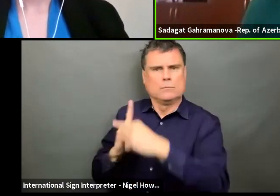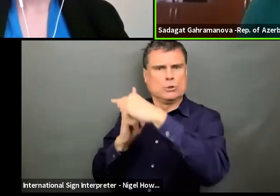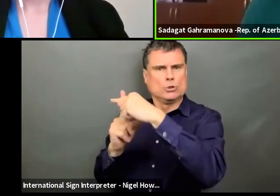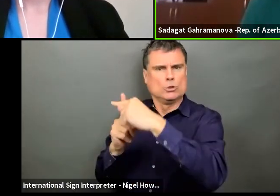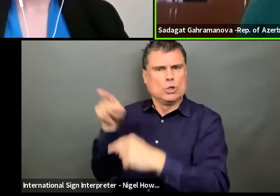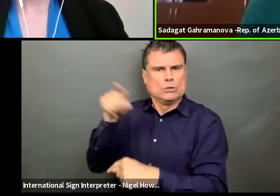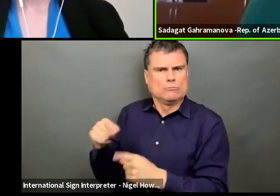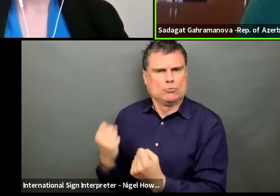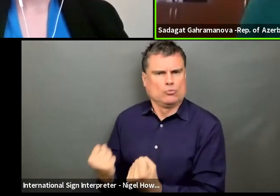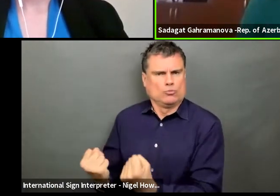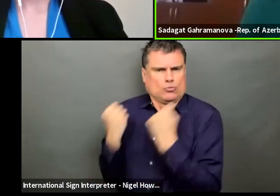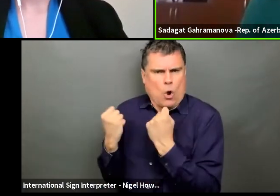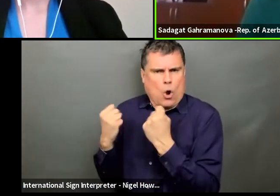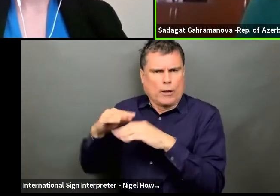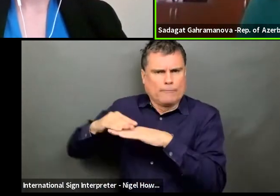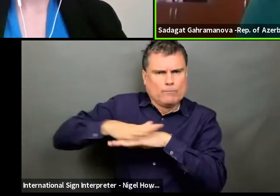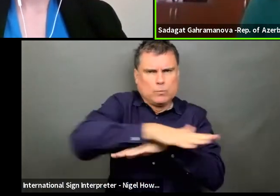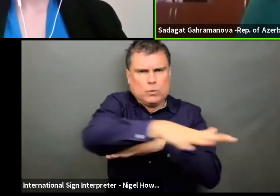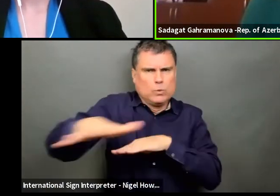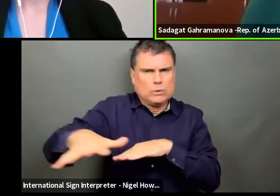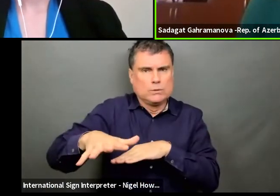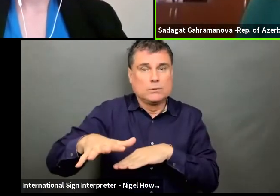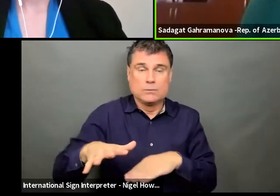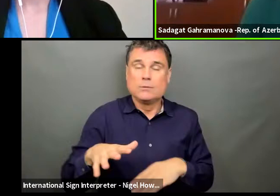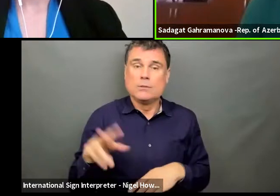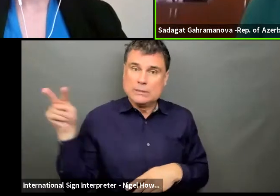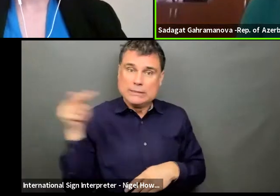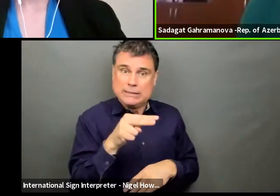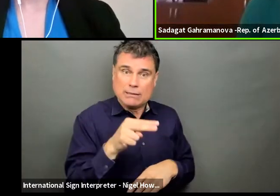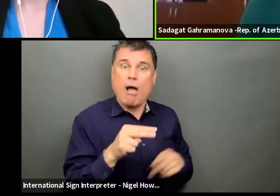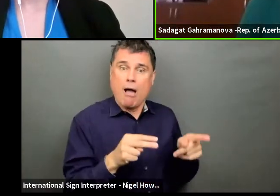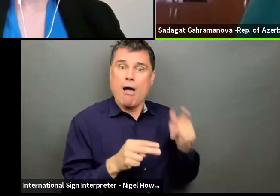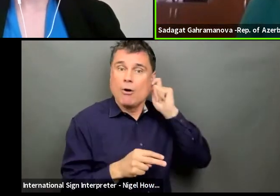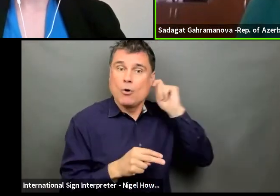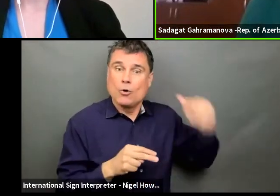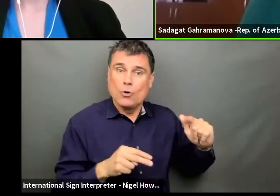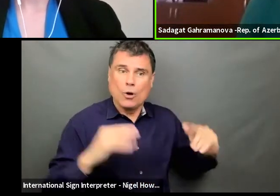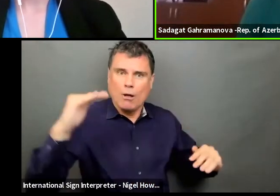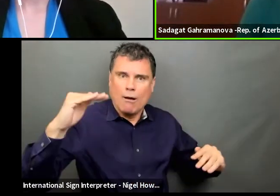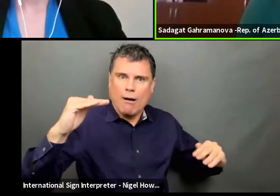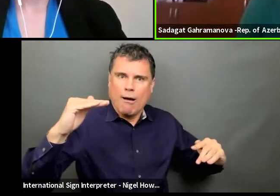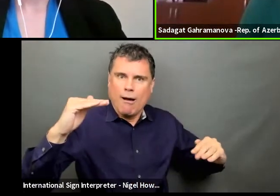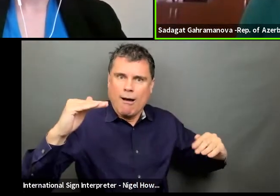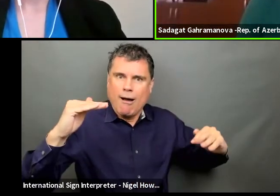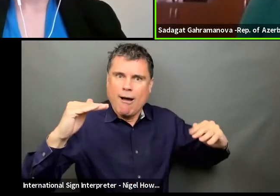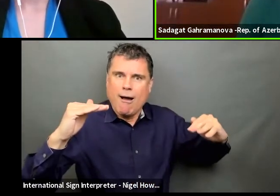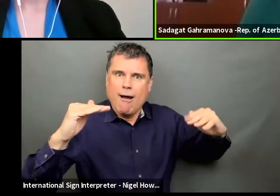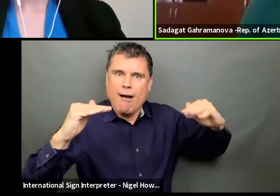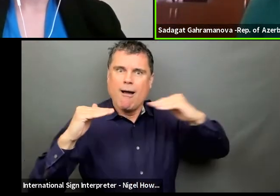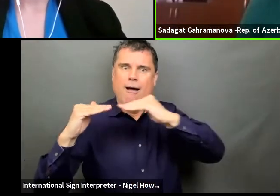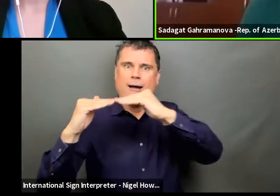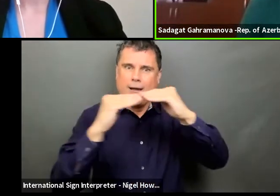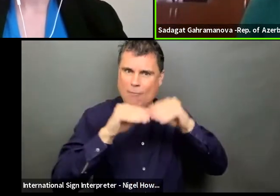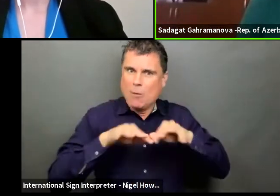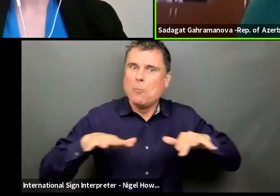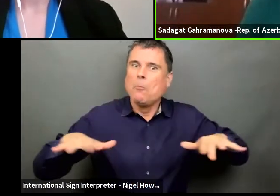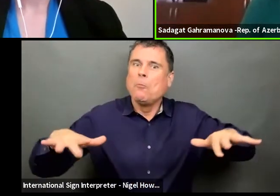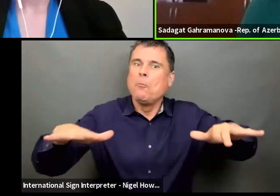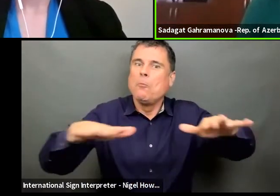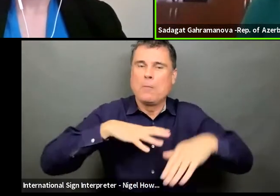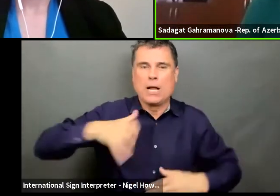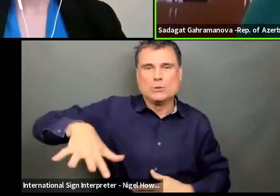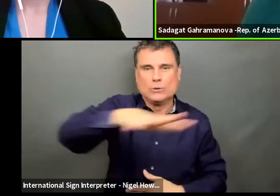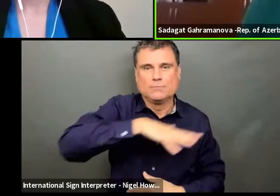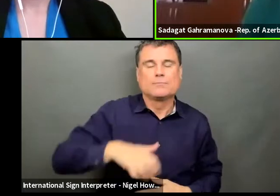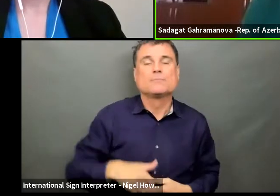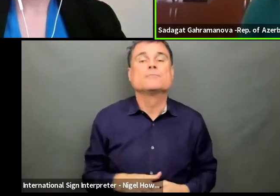девочки. Согласно инструкции Минздрава, назвать пол, плод в утробе матери